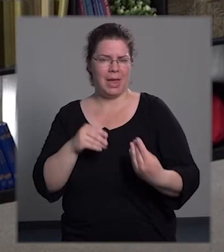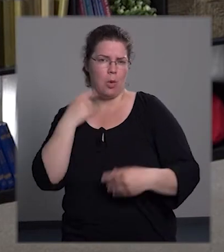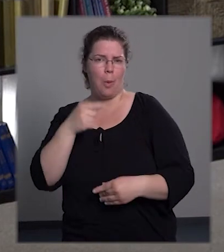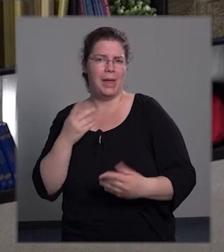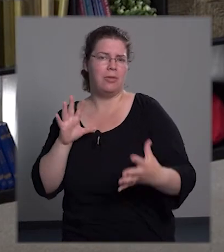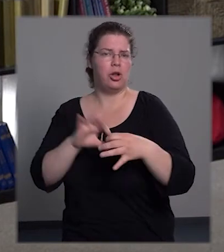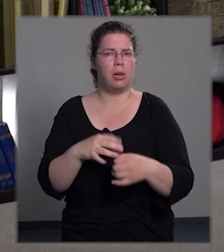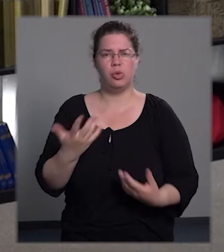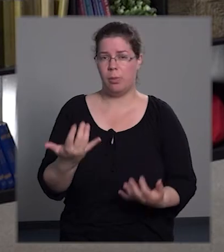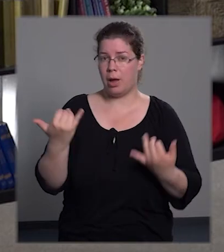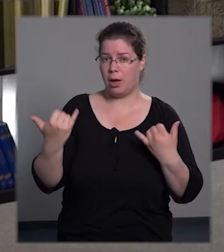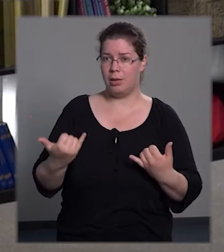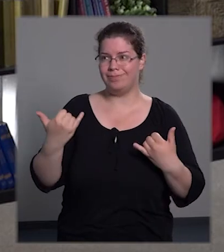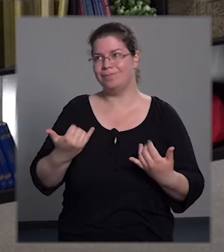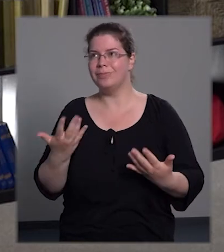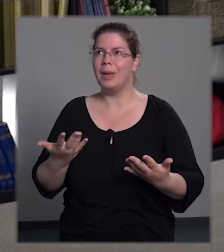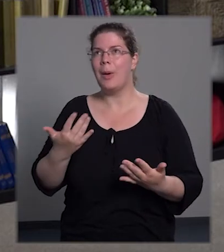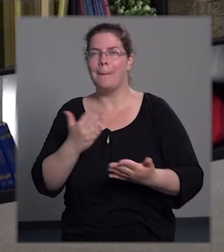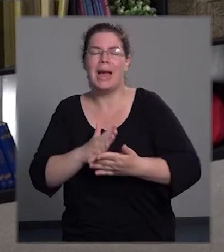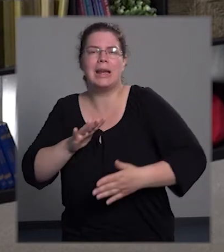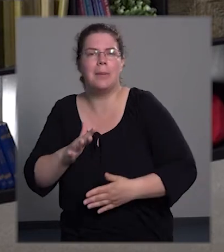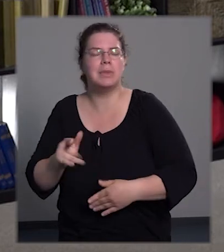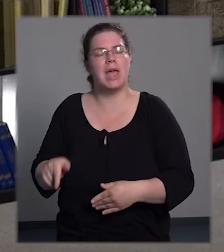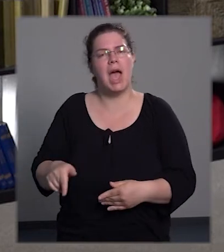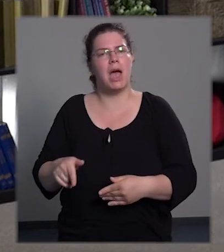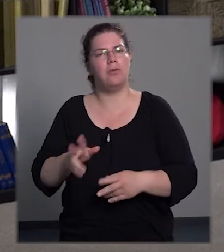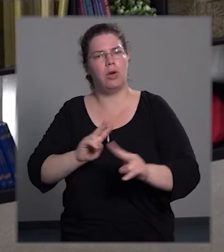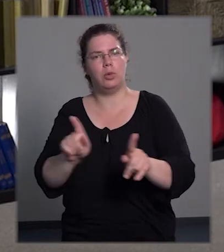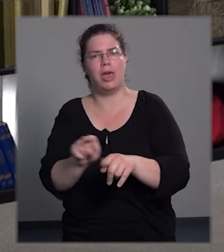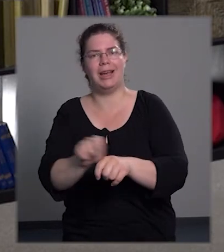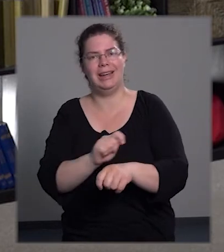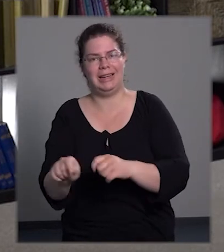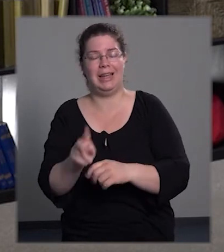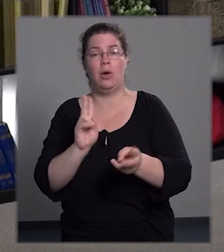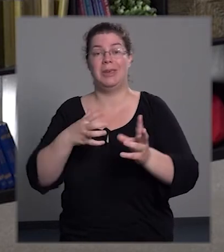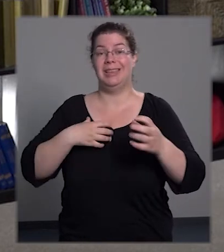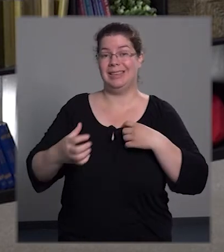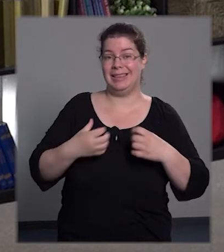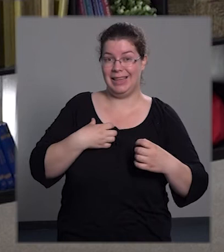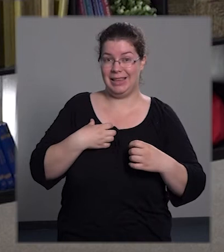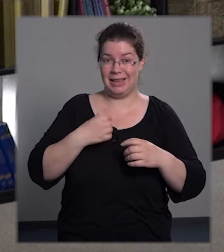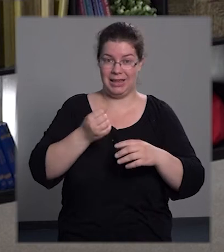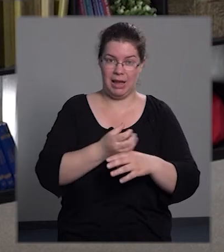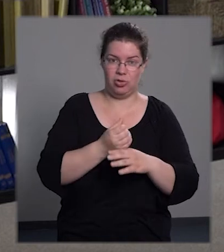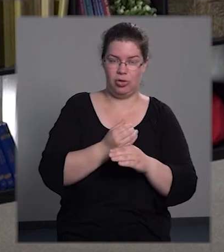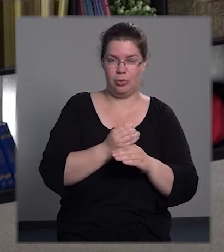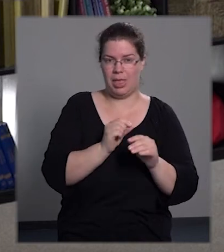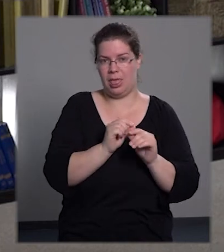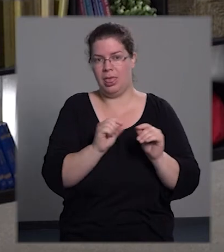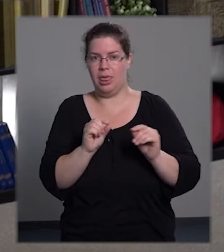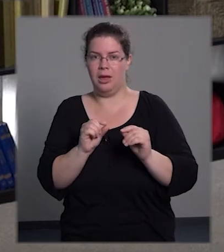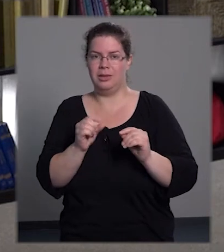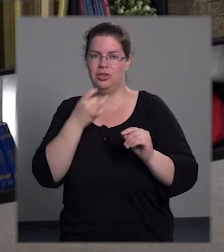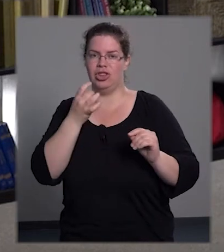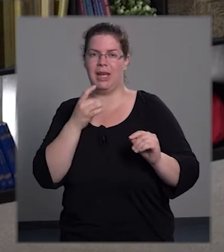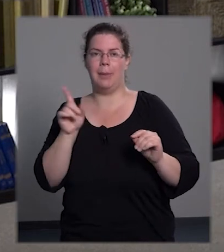sokáig, mai nap már nem, de úgy vannak olyan kritikák, hogy ugye a színészi teljesítmény az vékonyabb szokott lenni, és inkább az